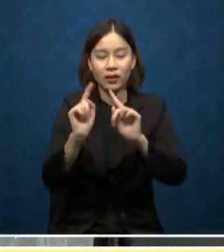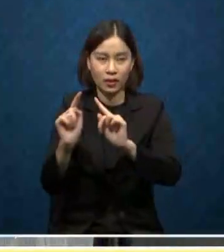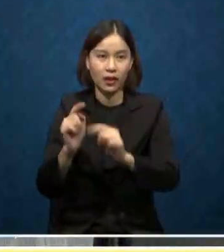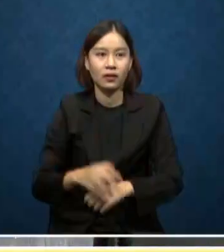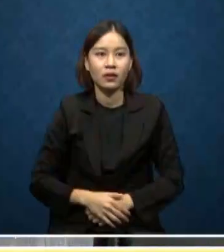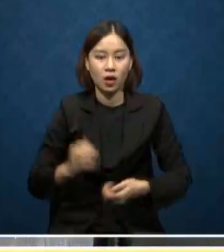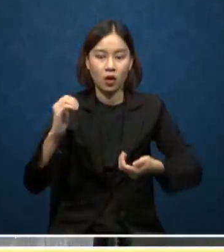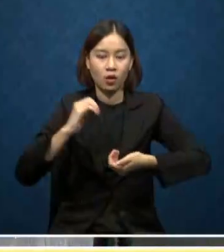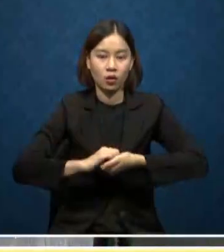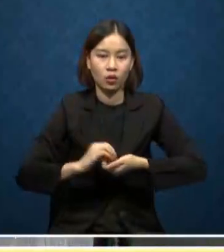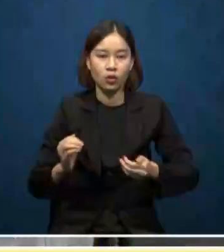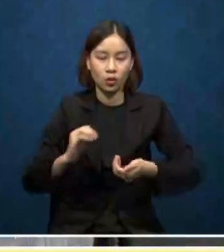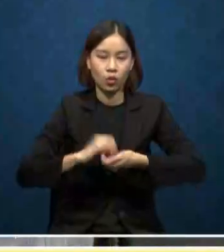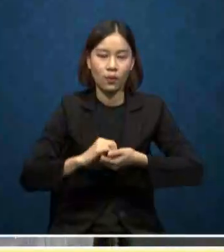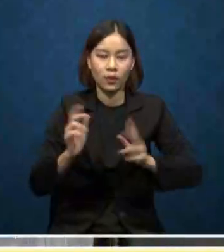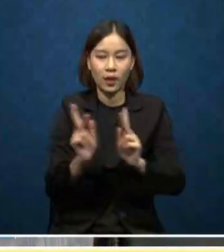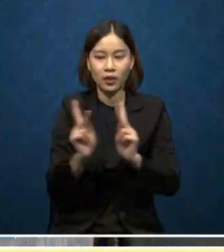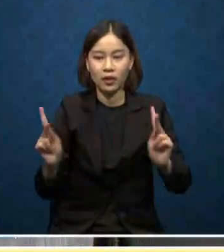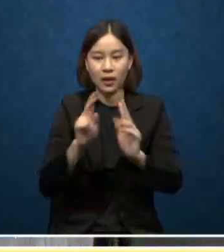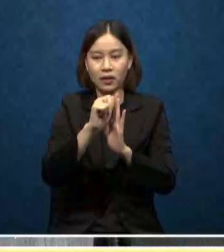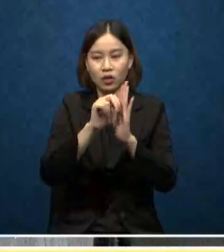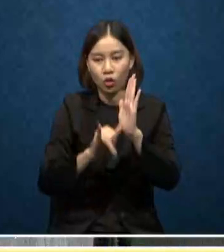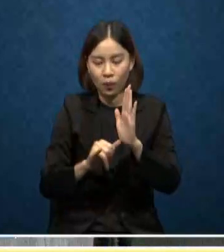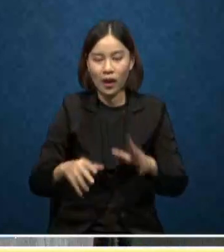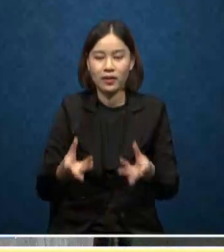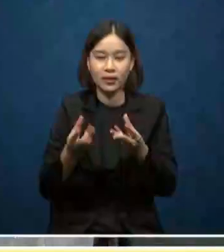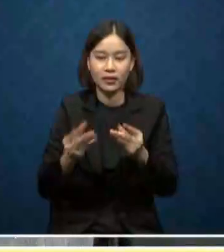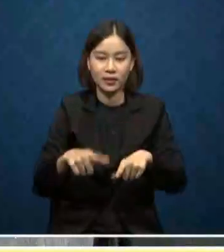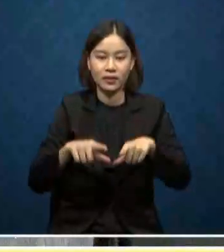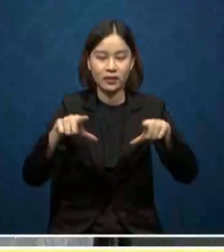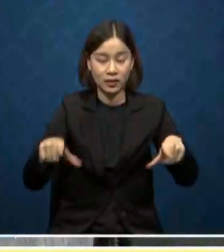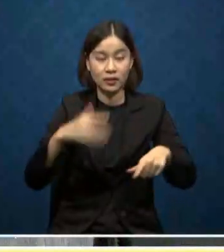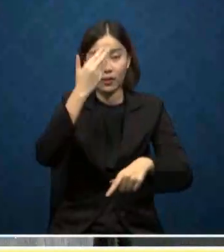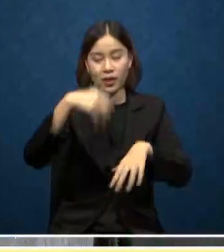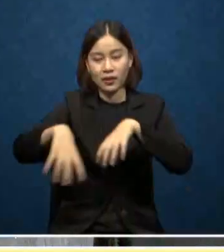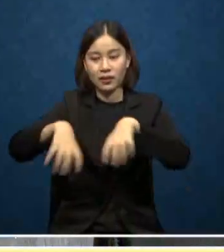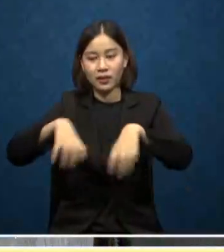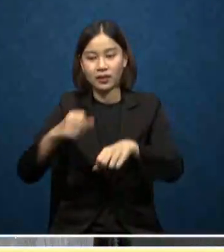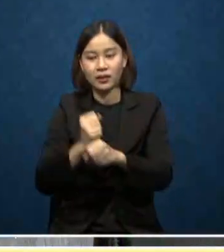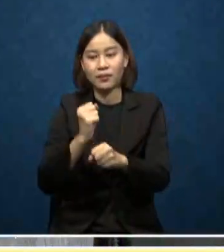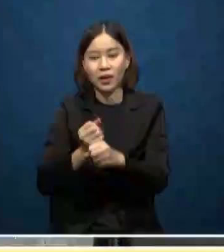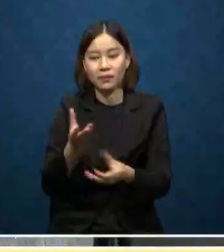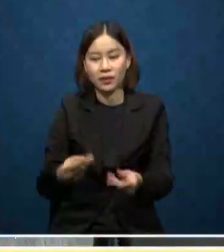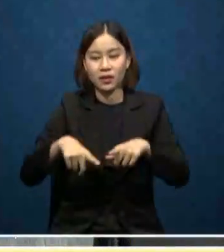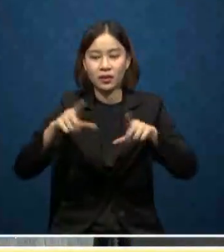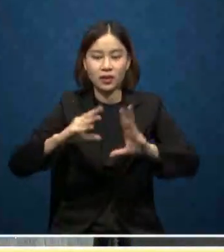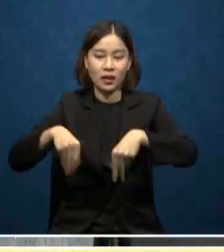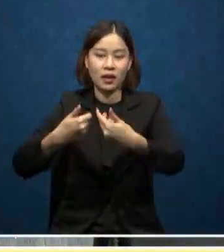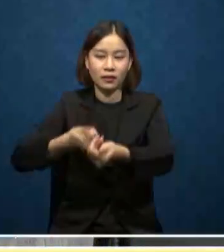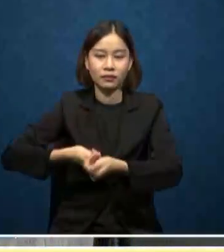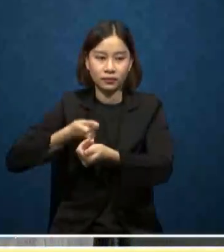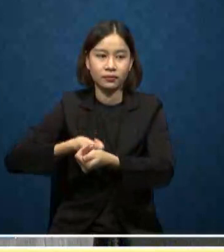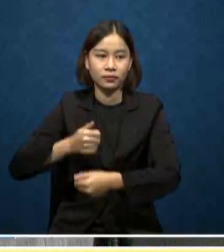ร่วมกับคณะกรรมการนโยบายที่ดินแห่งชาติคทช.เพื่อจัดสรรที่ดินทำการเกษตรให้แก่เกษตรกรเป็น